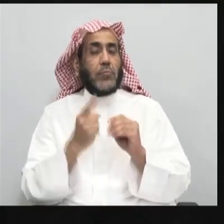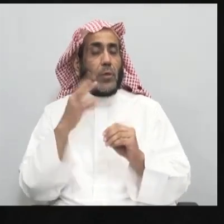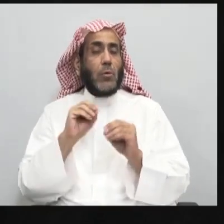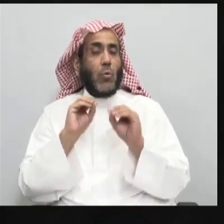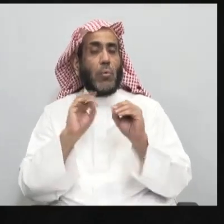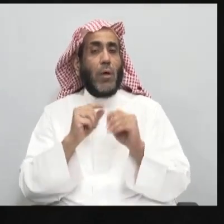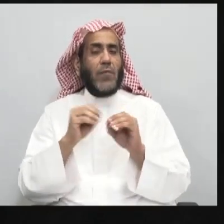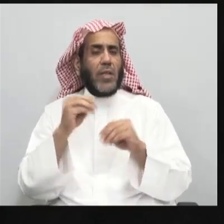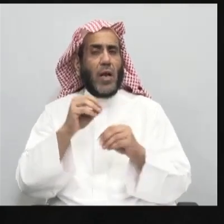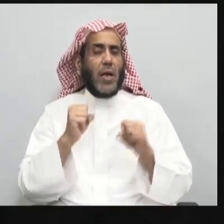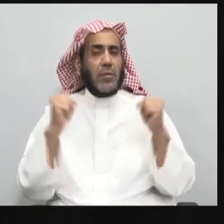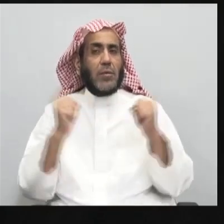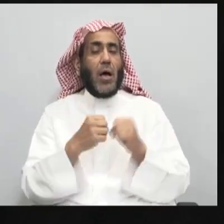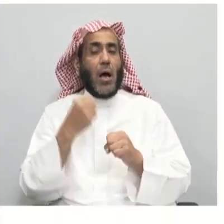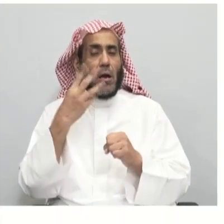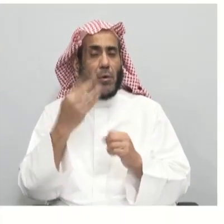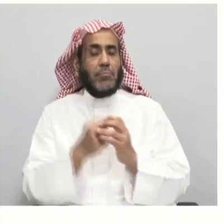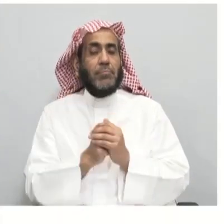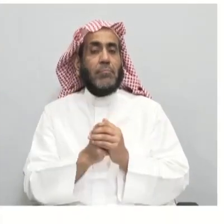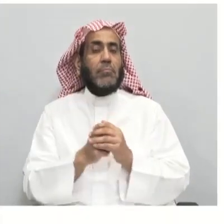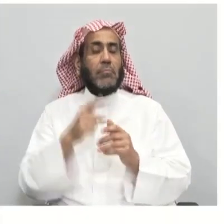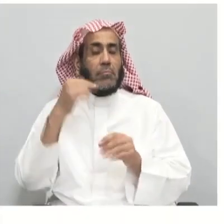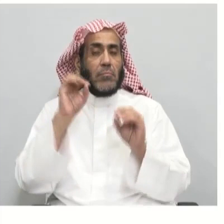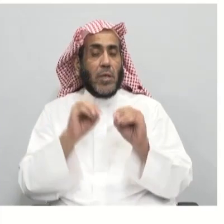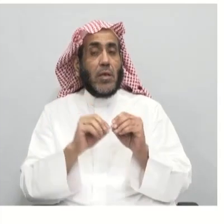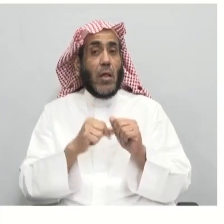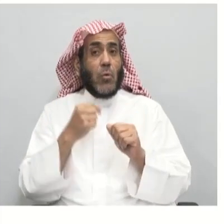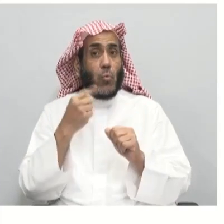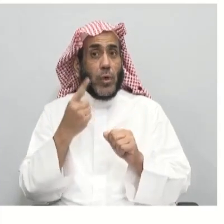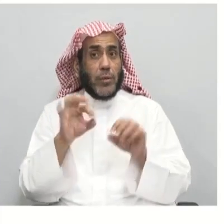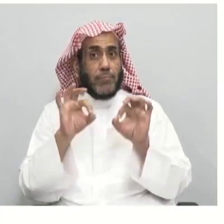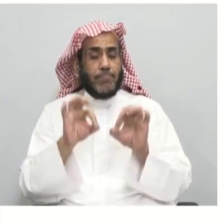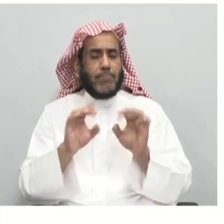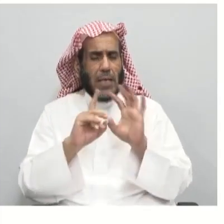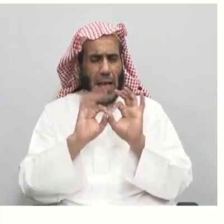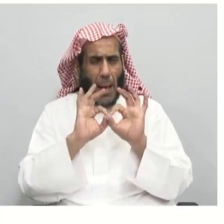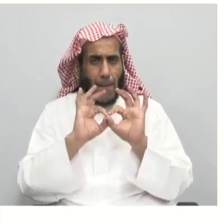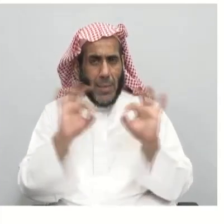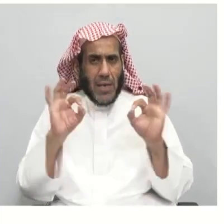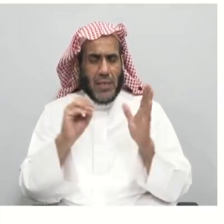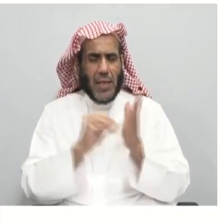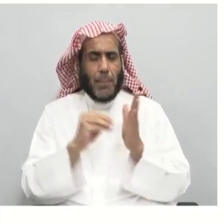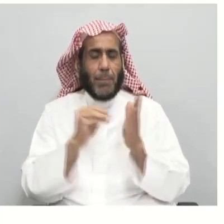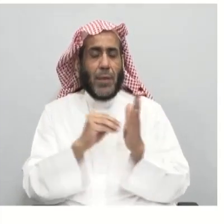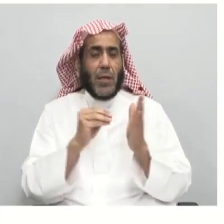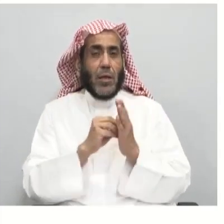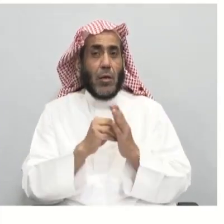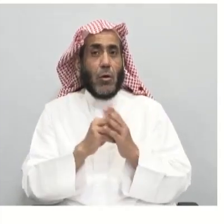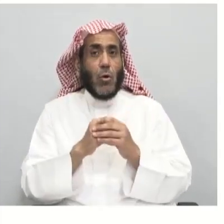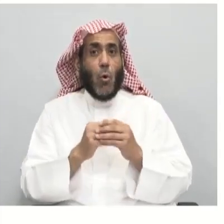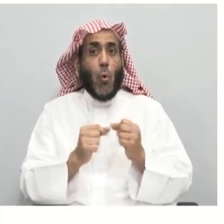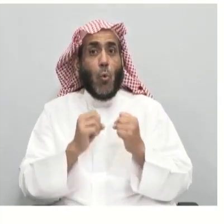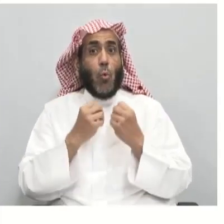الله تعالى في اثراءات اربعه اذا هذه الوحده كامله كانت تتكلم عن ثوره